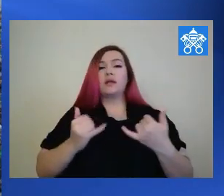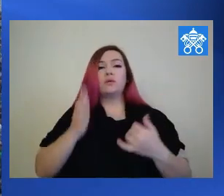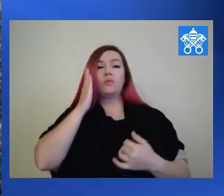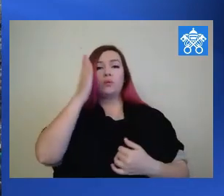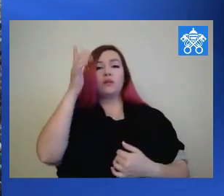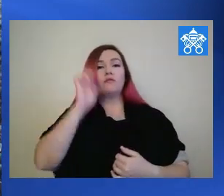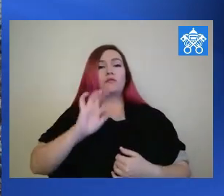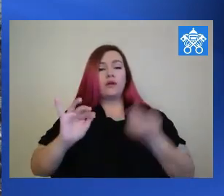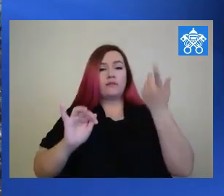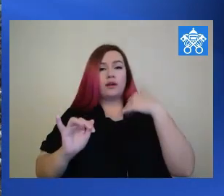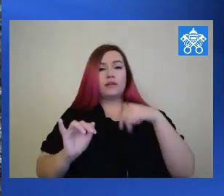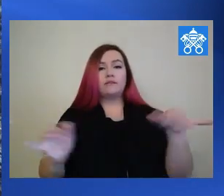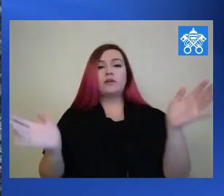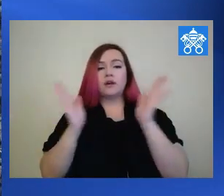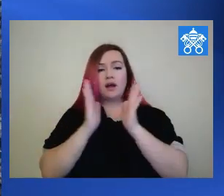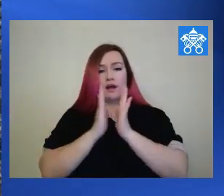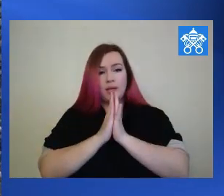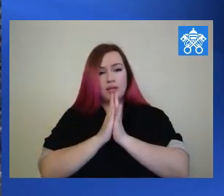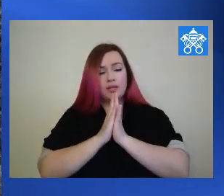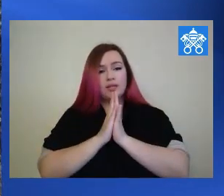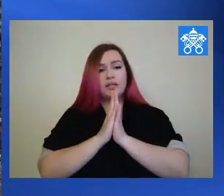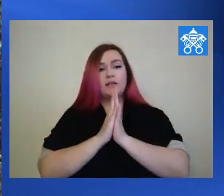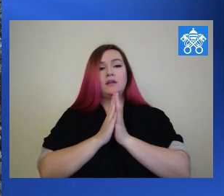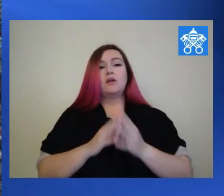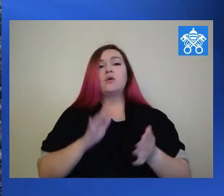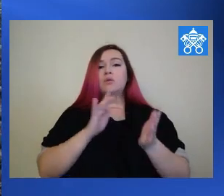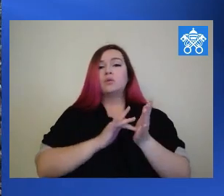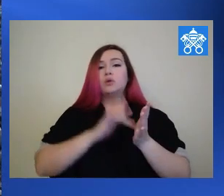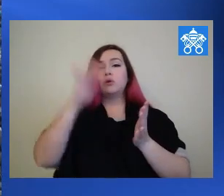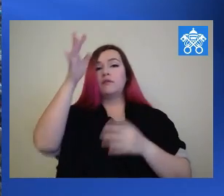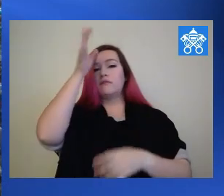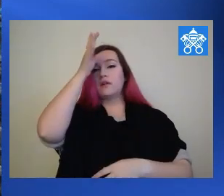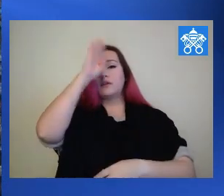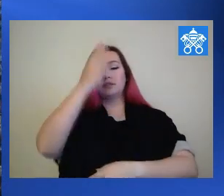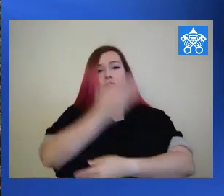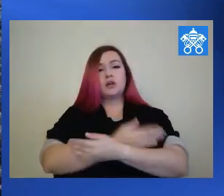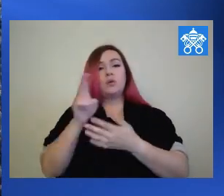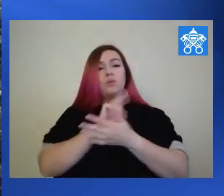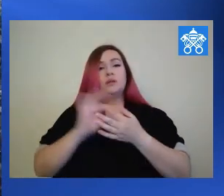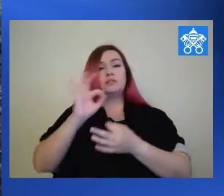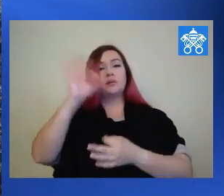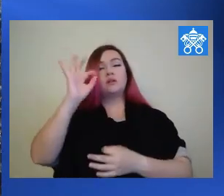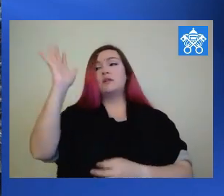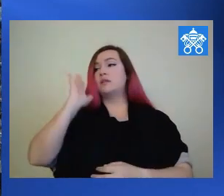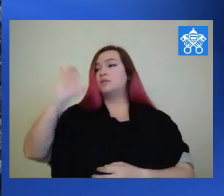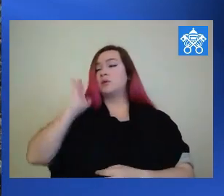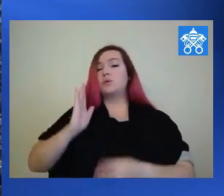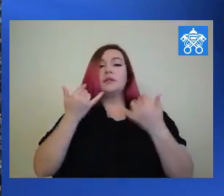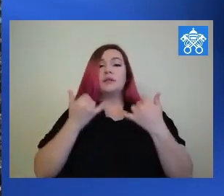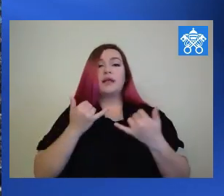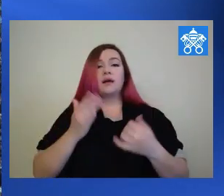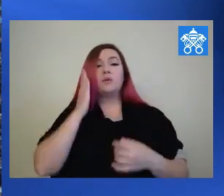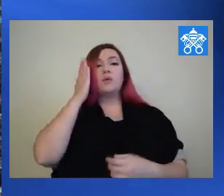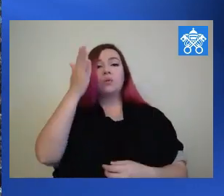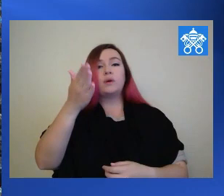et semper, et in saecula saeculorum. Amen. Gloria Patri et Filio et Spiritui Sancto. Sicut erat in